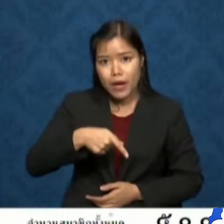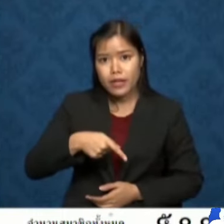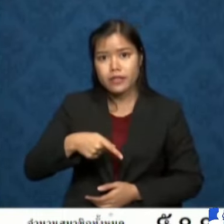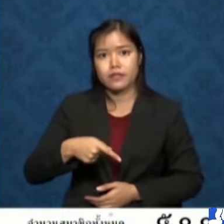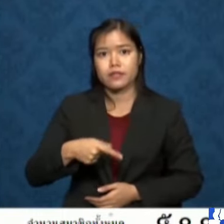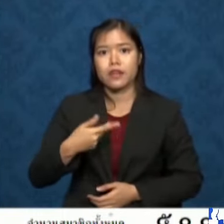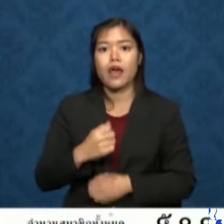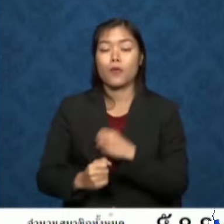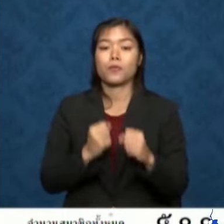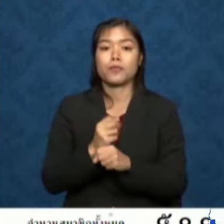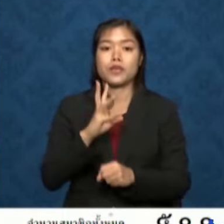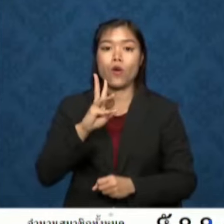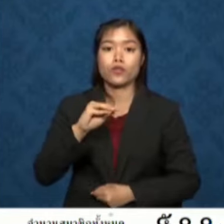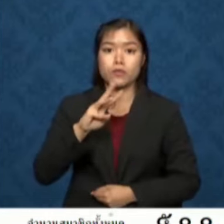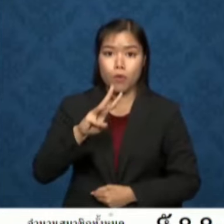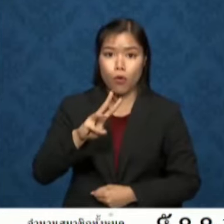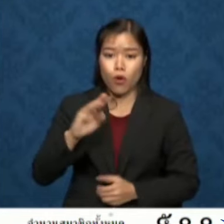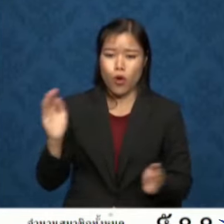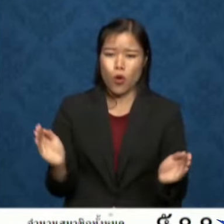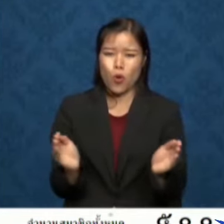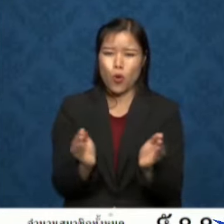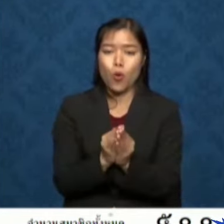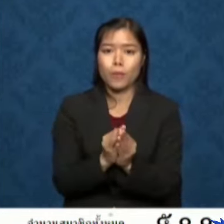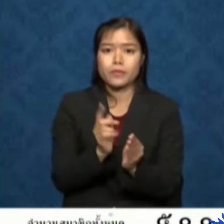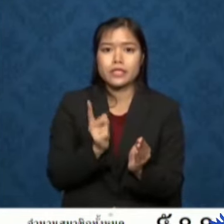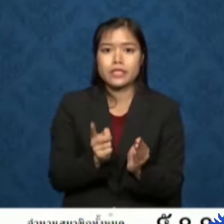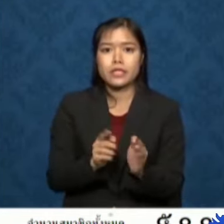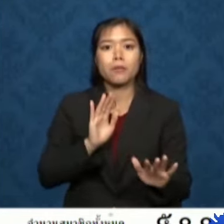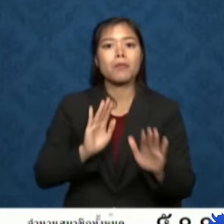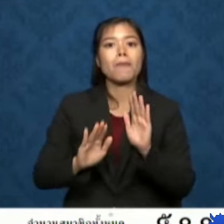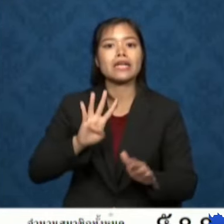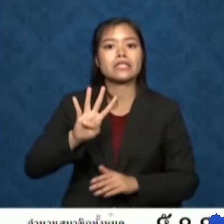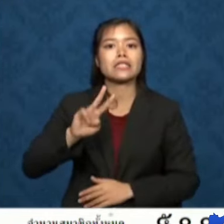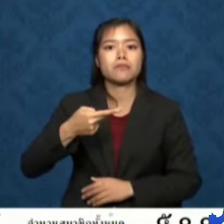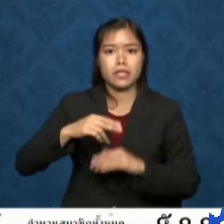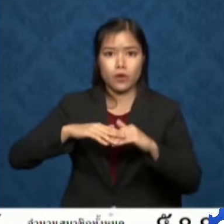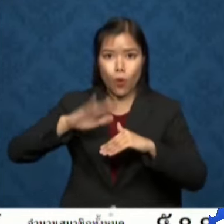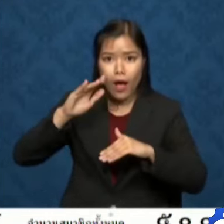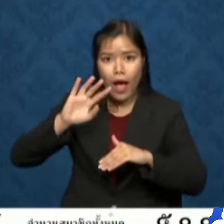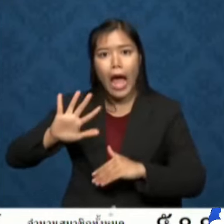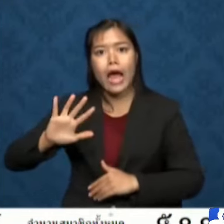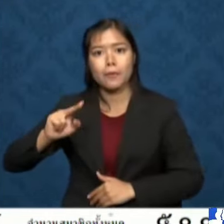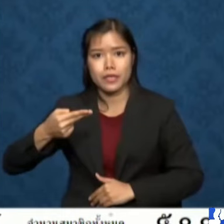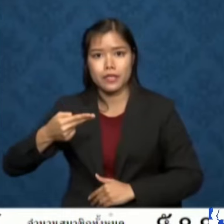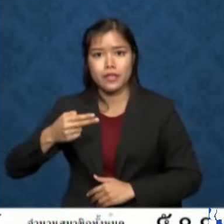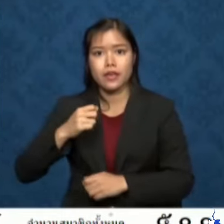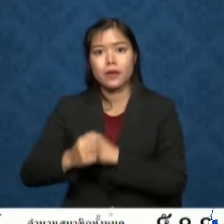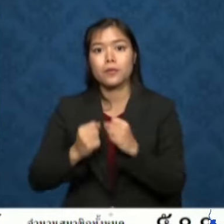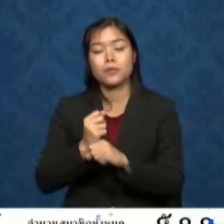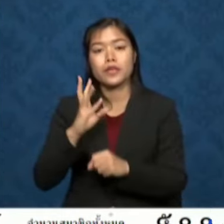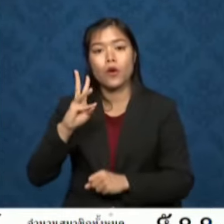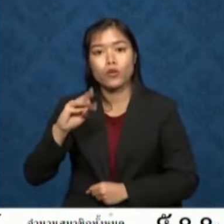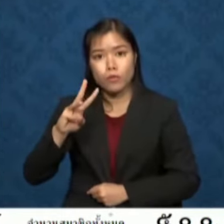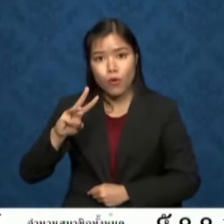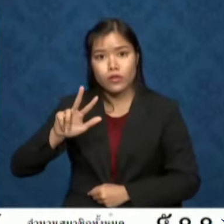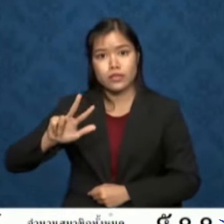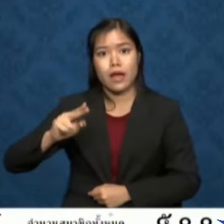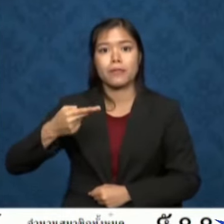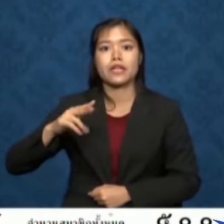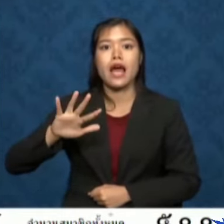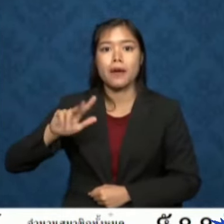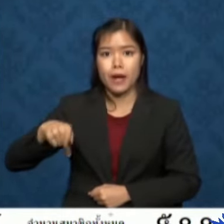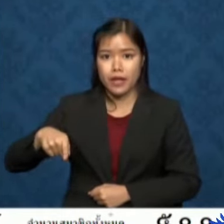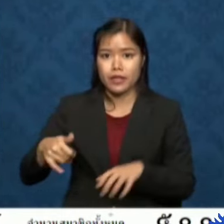66ครับยอดรวมนะครับปกติจะอยู่ที่ประมาณสัก 40,000กว่า 50,000ปี 66ยอดรวมอยู่ที่ 35,000